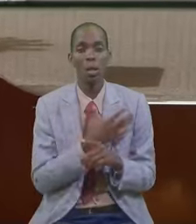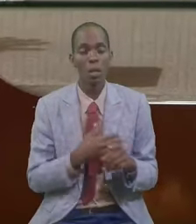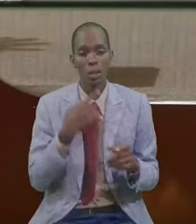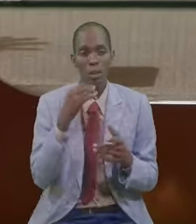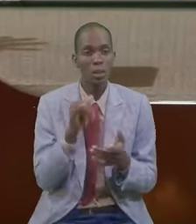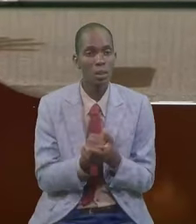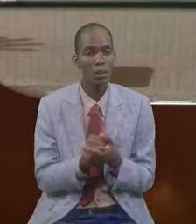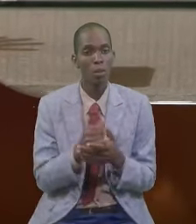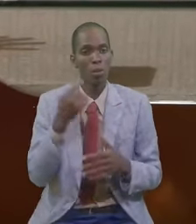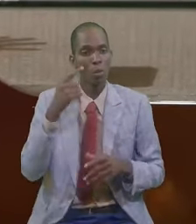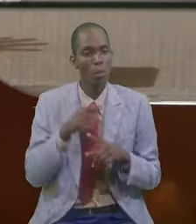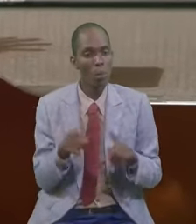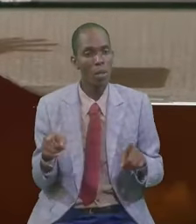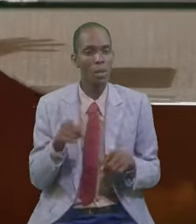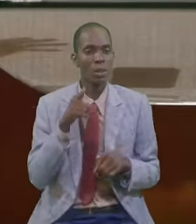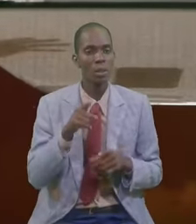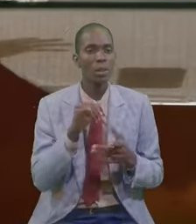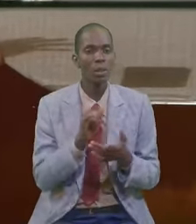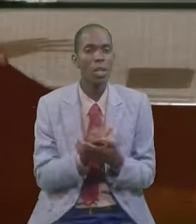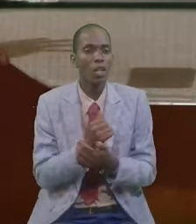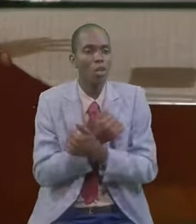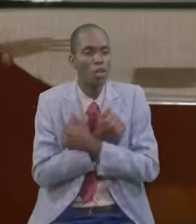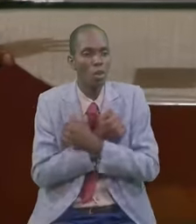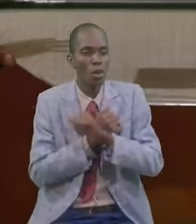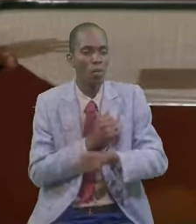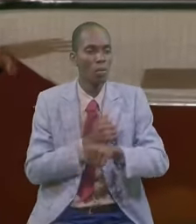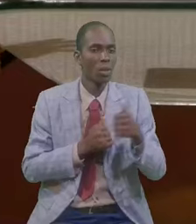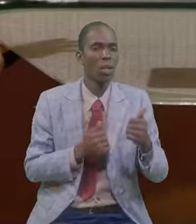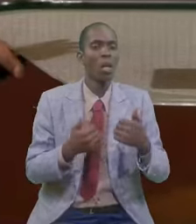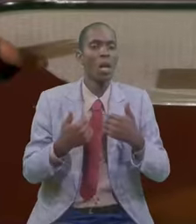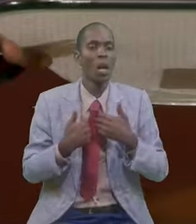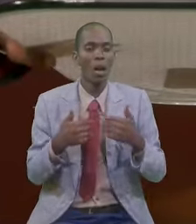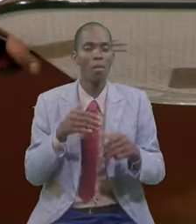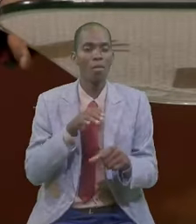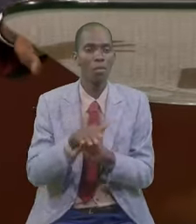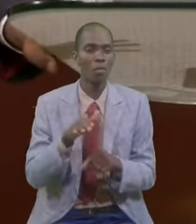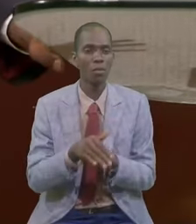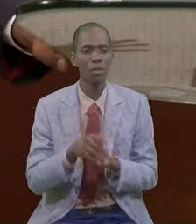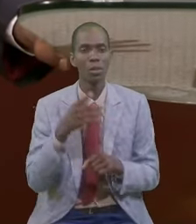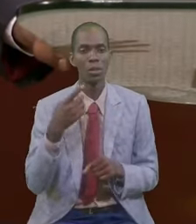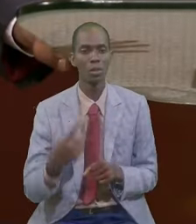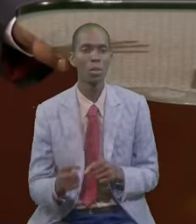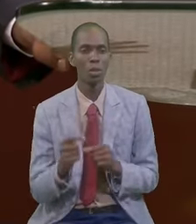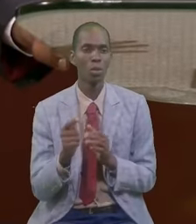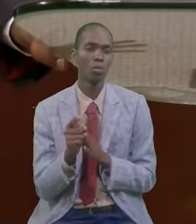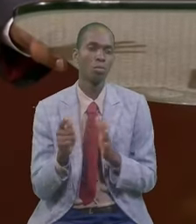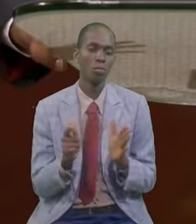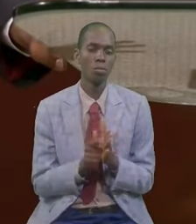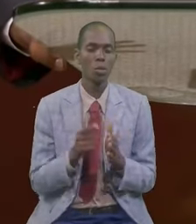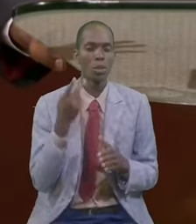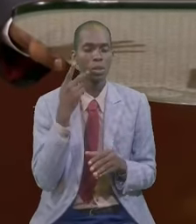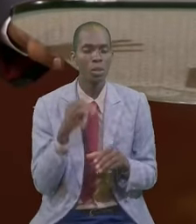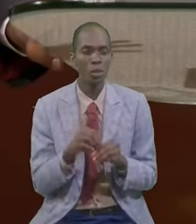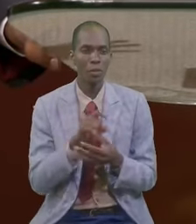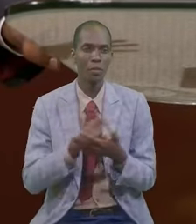Nous devons nous aimer les uns les autres, car celui qui aime les autres a accompli la loi. Le